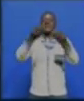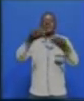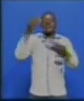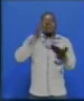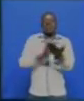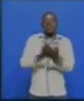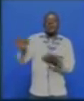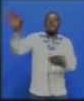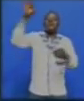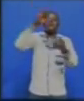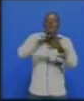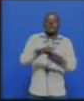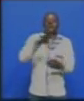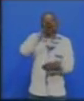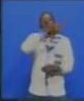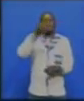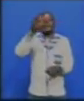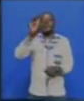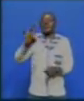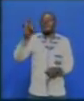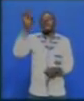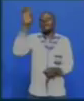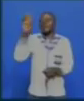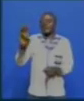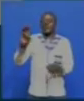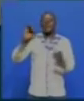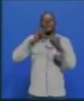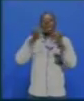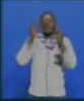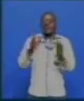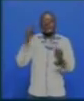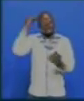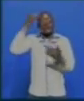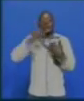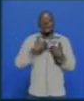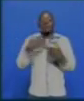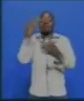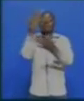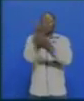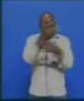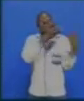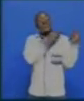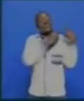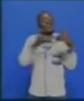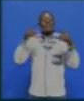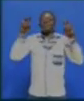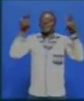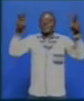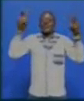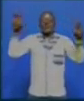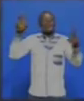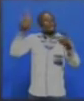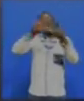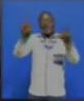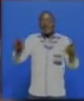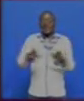de 176 journalistes du monde entier. Ronaldo avait officieusement la main sur ce trophée depuis la victoire en finale de la Ligue des Champions avec le